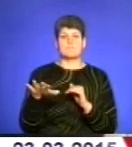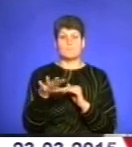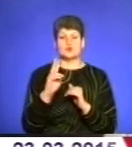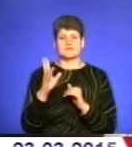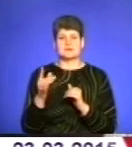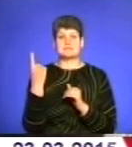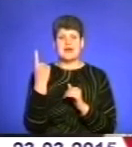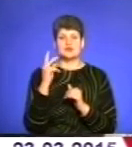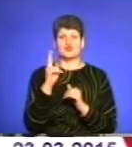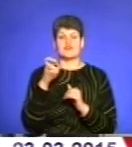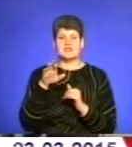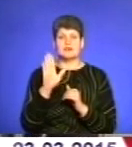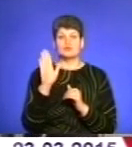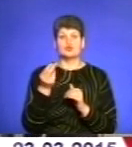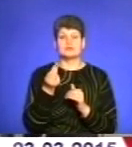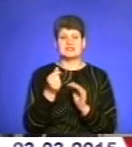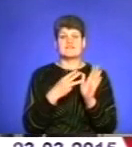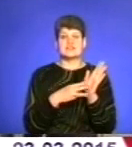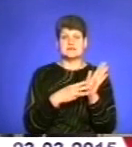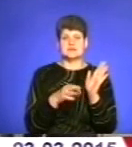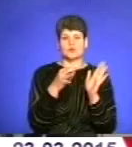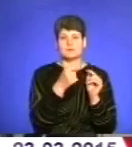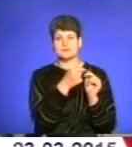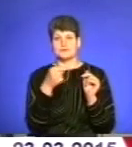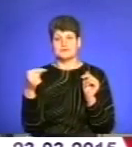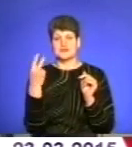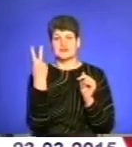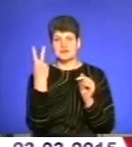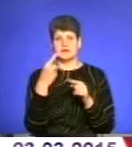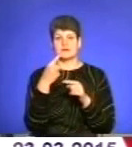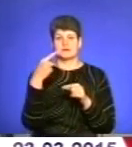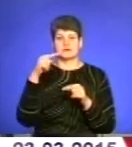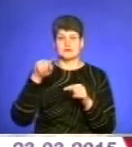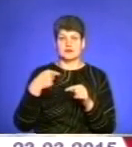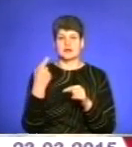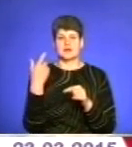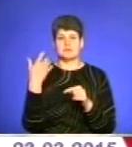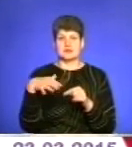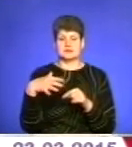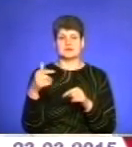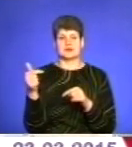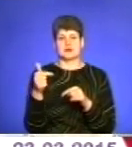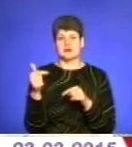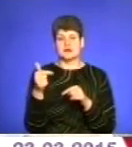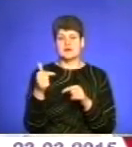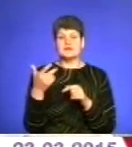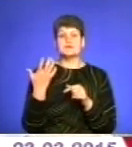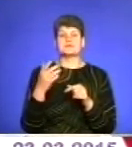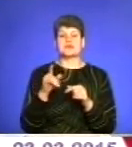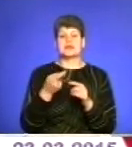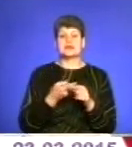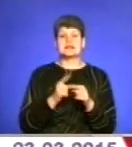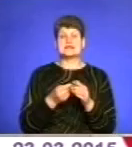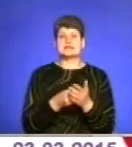1 квітня тернополяни платитимуть від 80 копійок до 2,5 гривень. Ціна залежить від особливостей